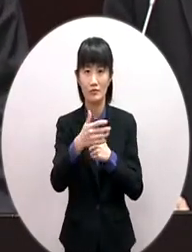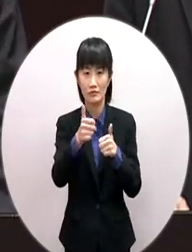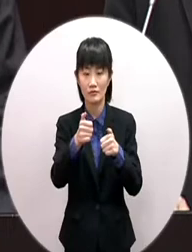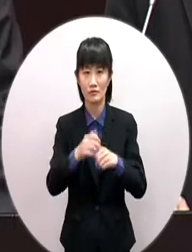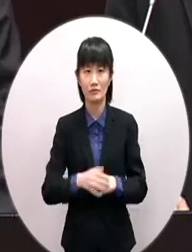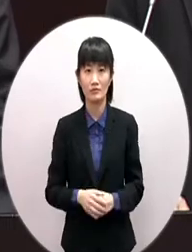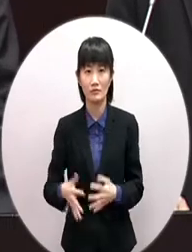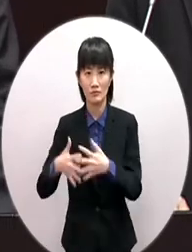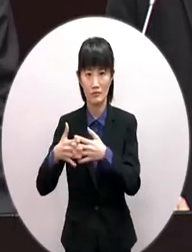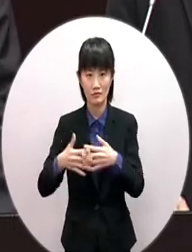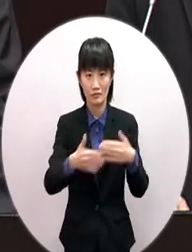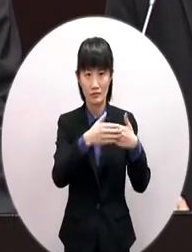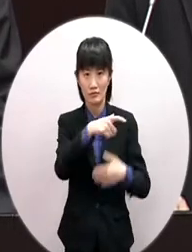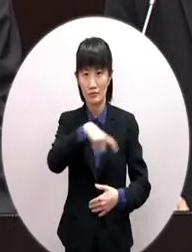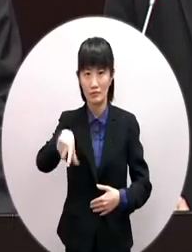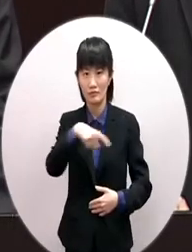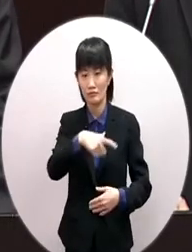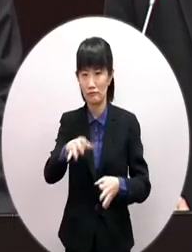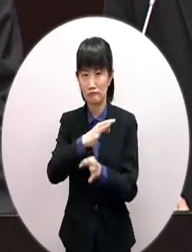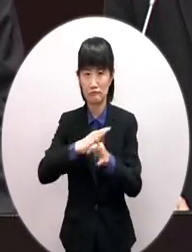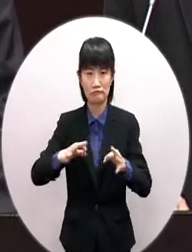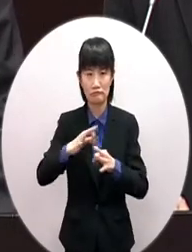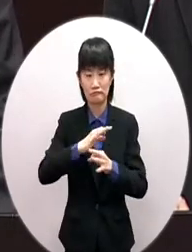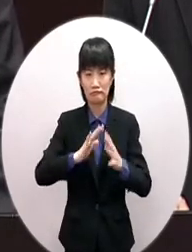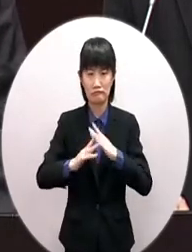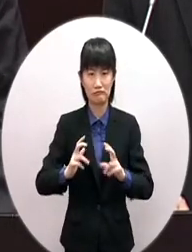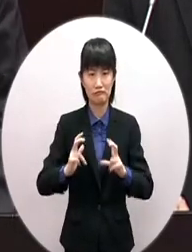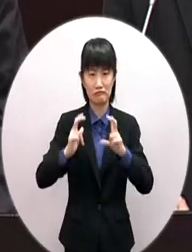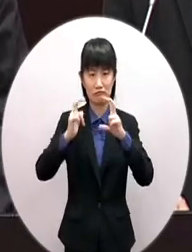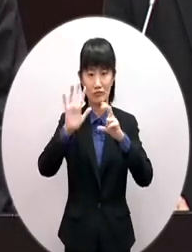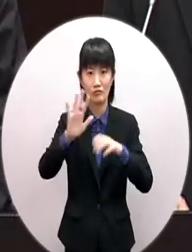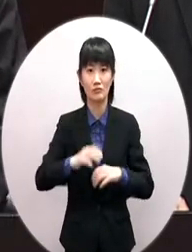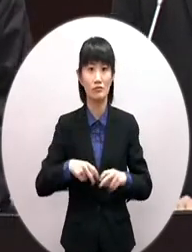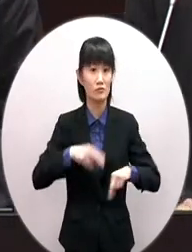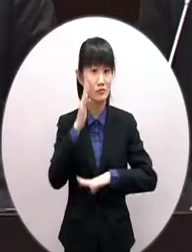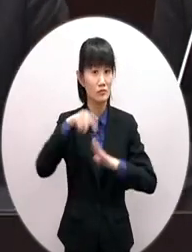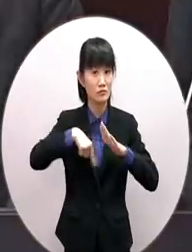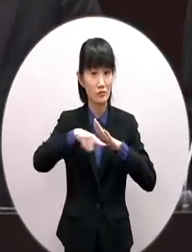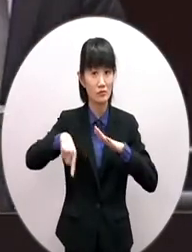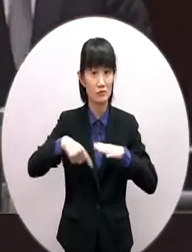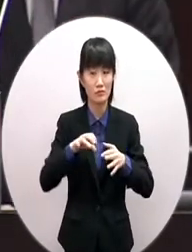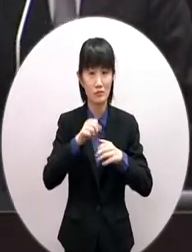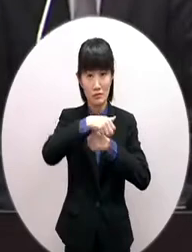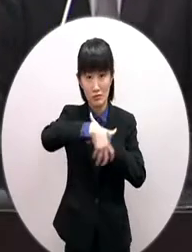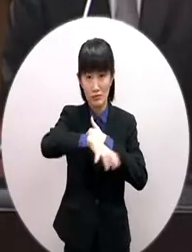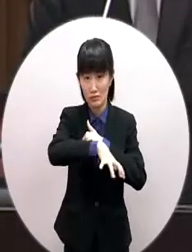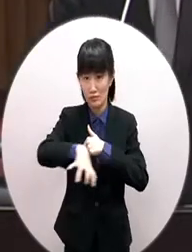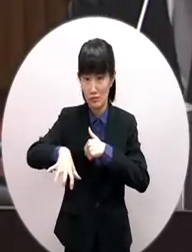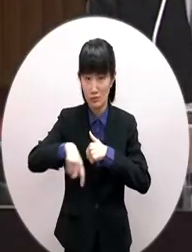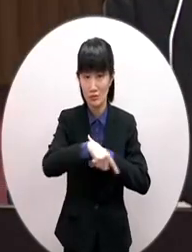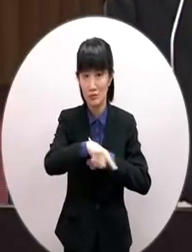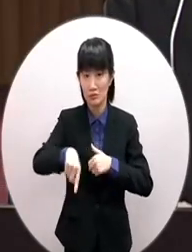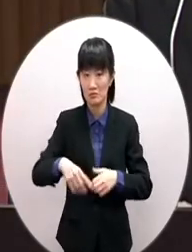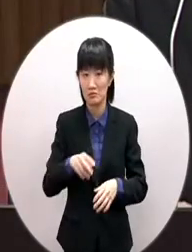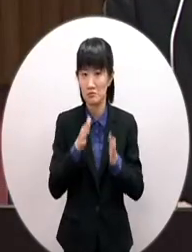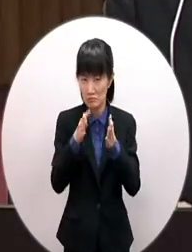易大战一触即发，不仅仅是府国安会或行政院的相关部会啊，都会严格注意哈、啊。